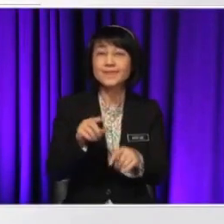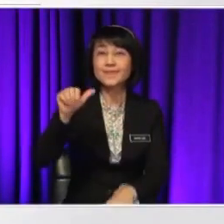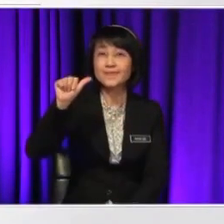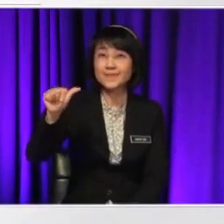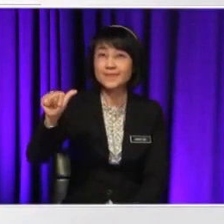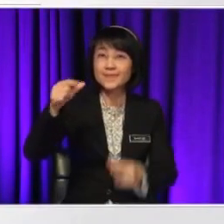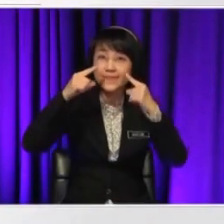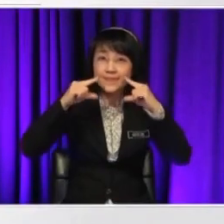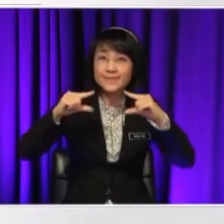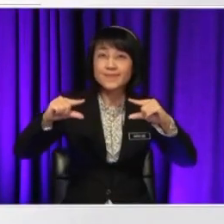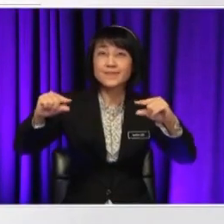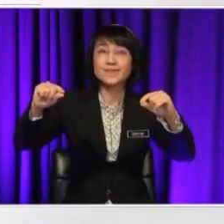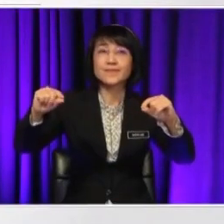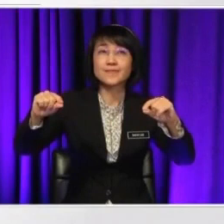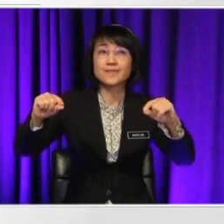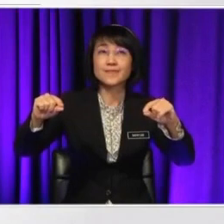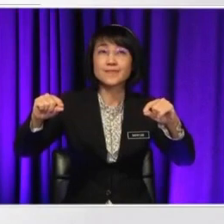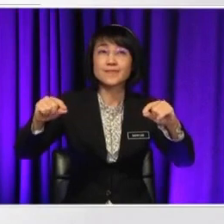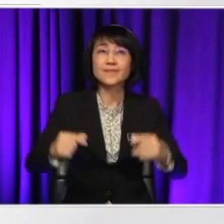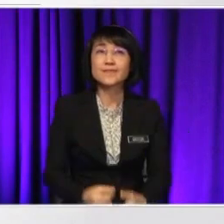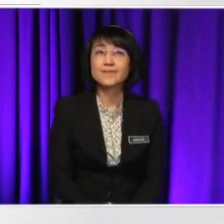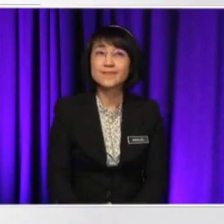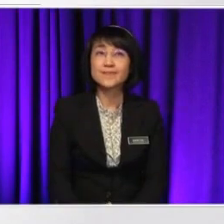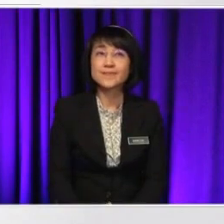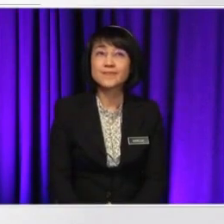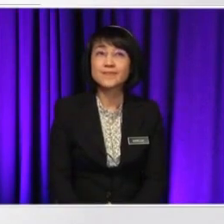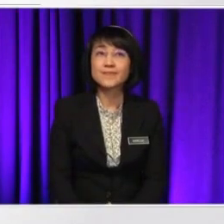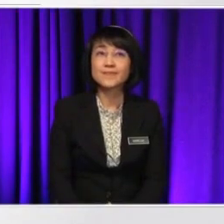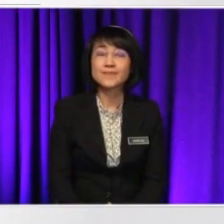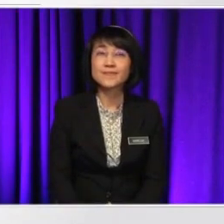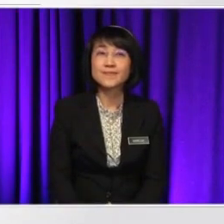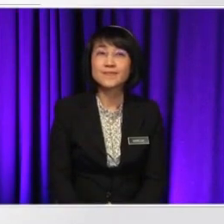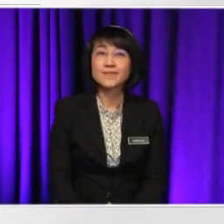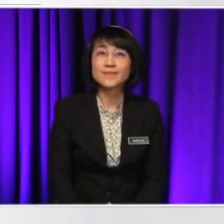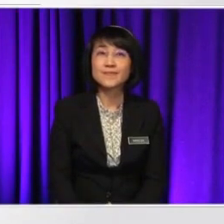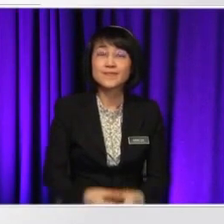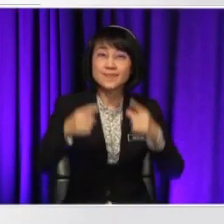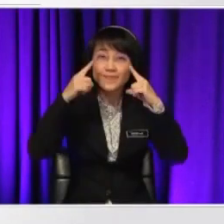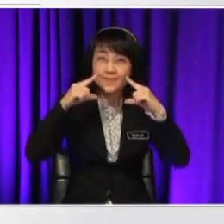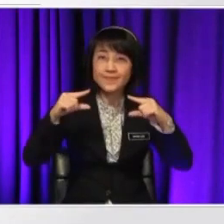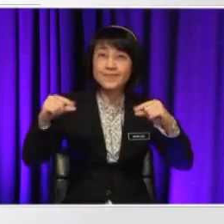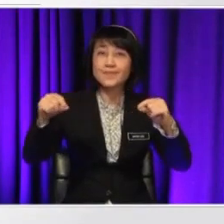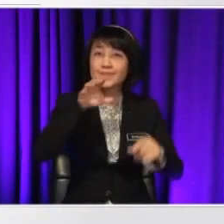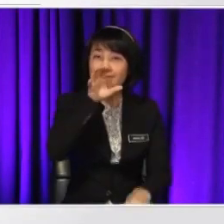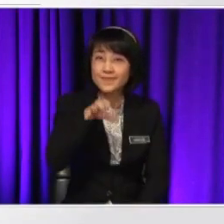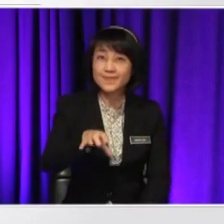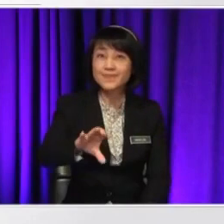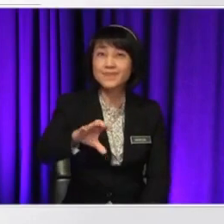Okey, gading. Gading ni apa Danish? Gading tu yang ada tanduk kat gajah tu. Okey, betul, pandai. Tepat